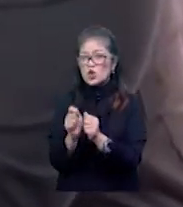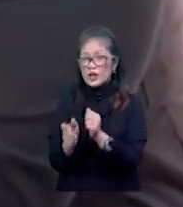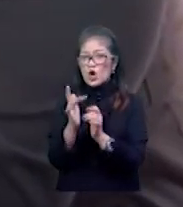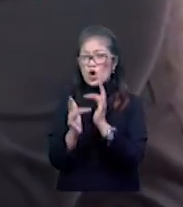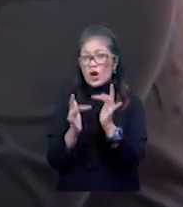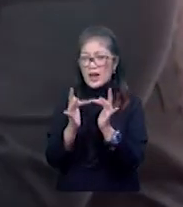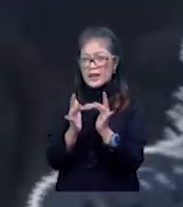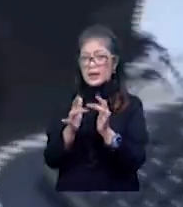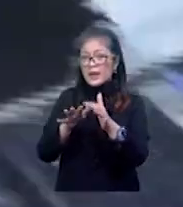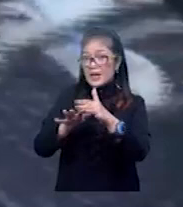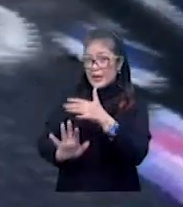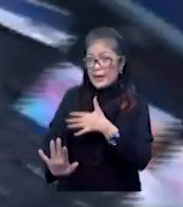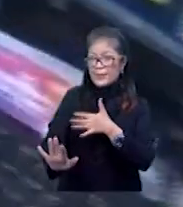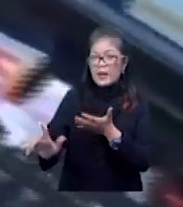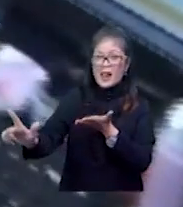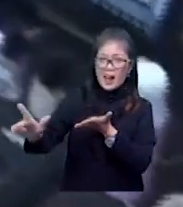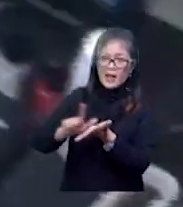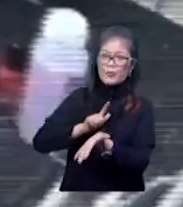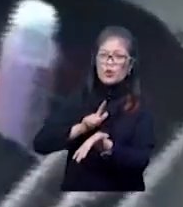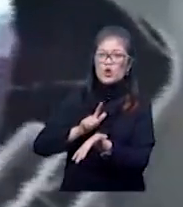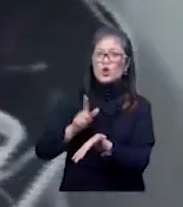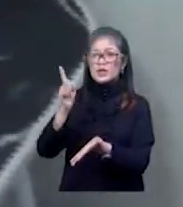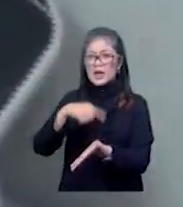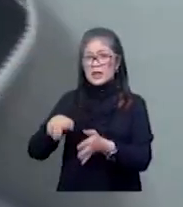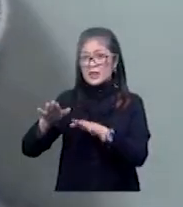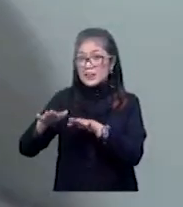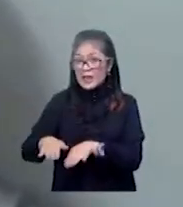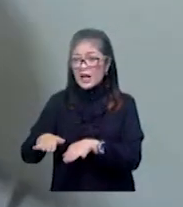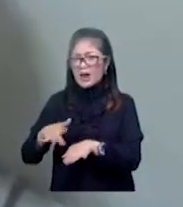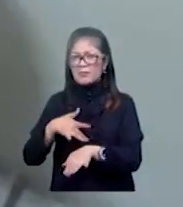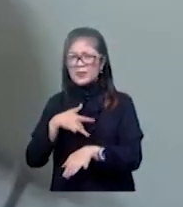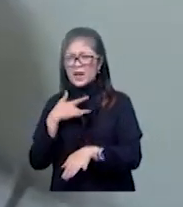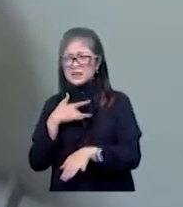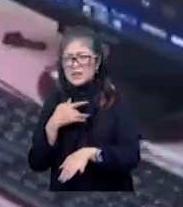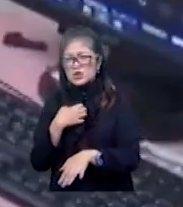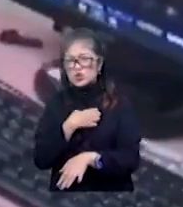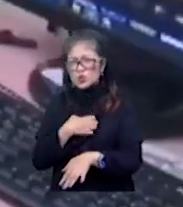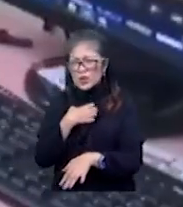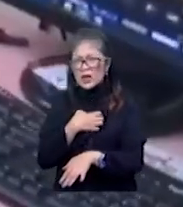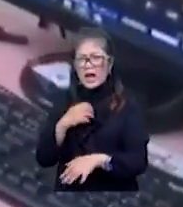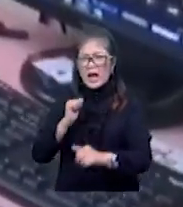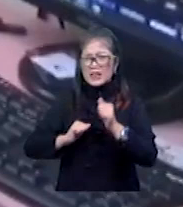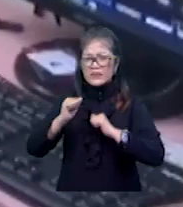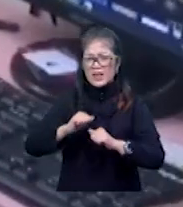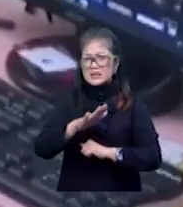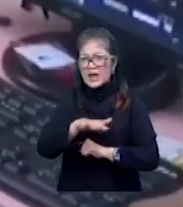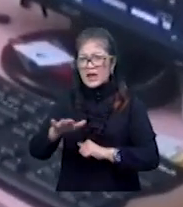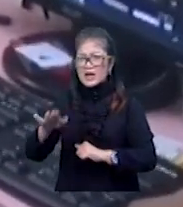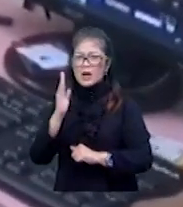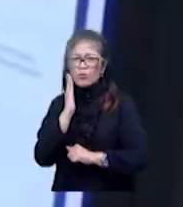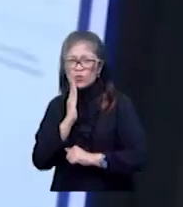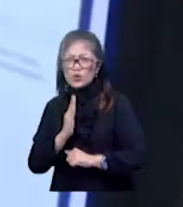Penggerebekan ini dilakukan atas laporan penghuni apartemen lain yang curiga dan resah dengan aktivitas muda budi yang menyewa salah satu unit